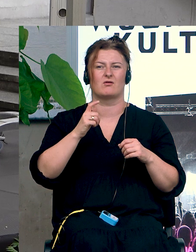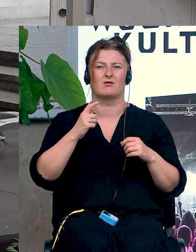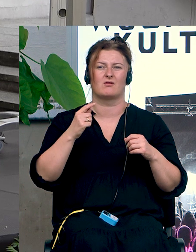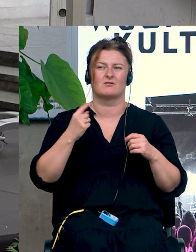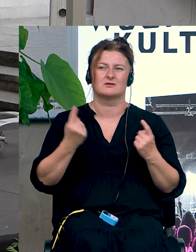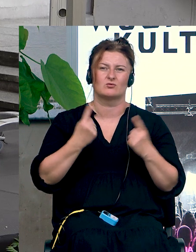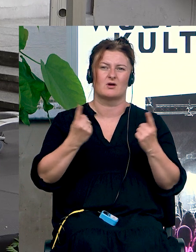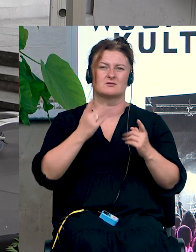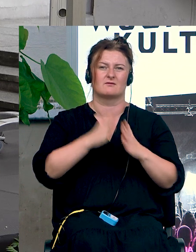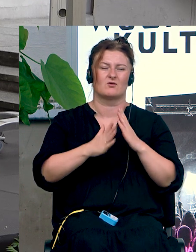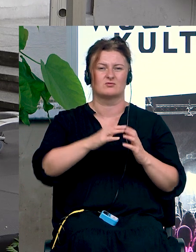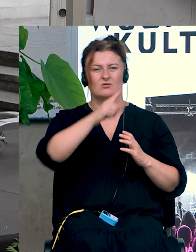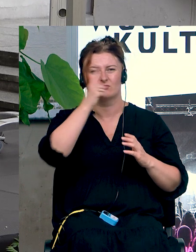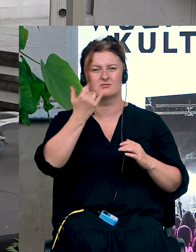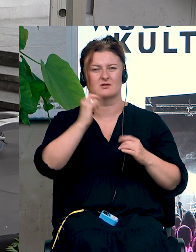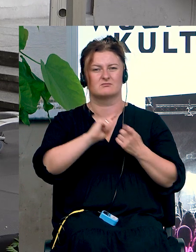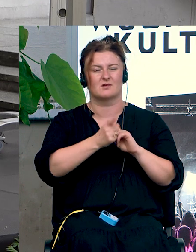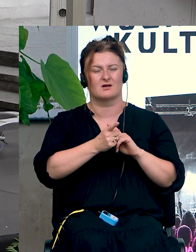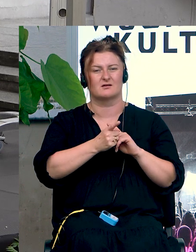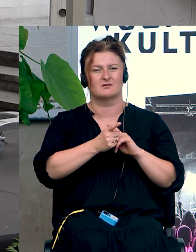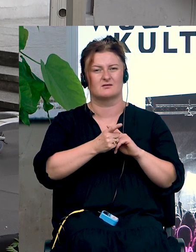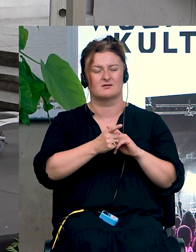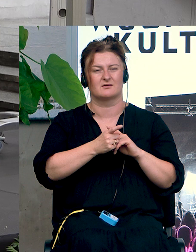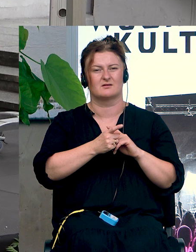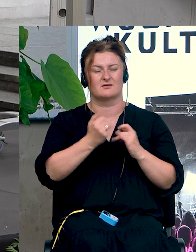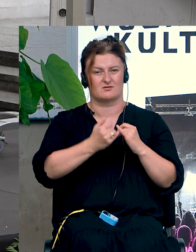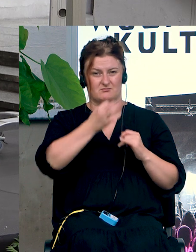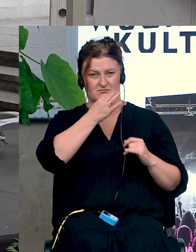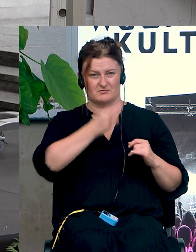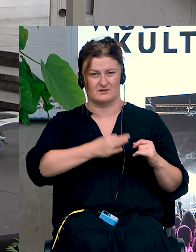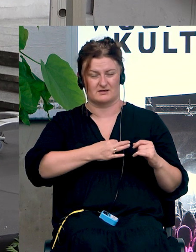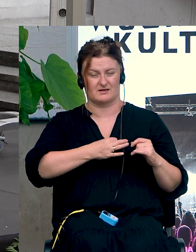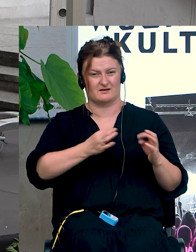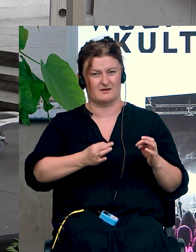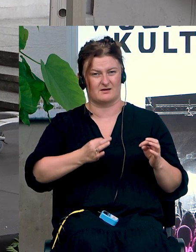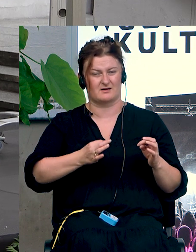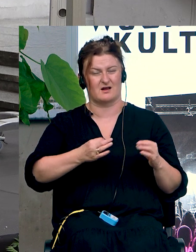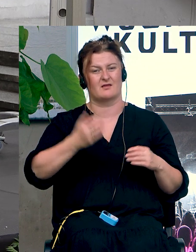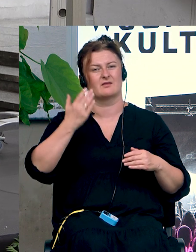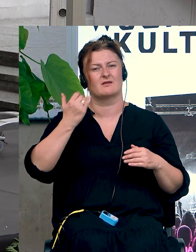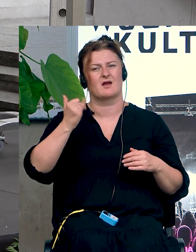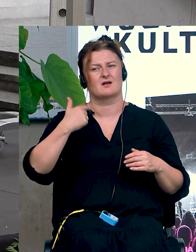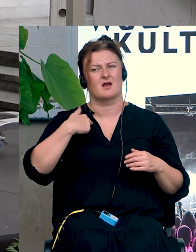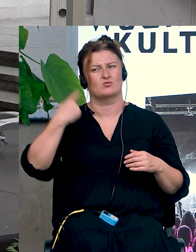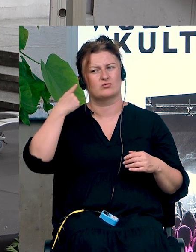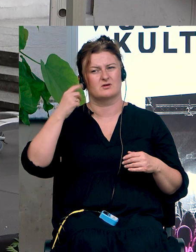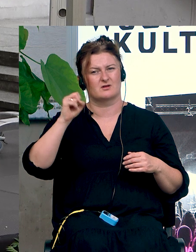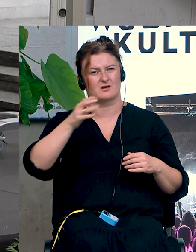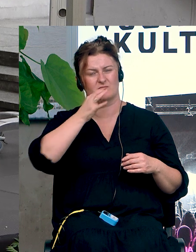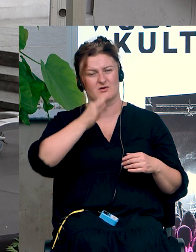питання, я не маю на увазі зараз, що ти це хотіла спитати, але коли ставлять такі питання, як правило,